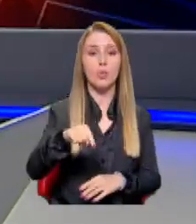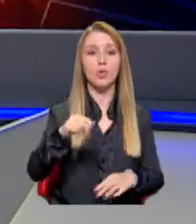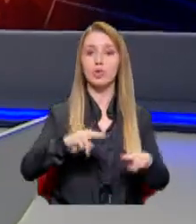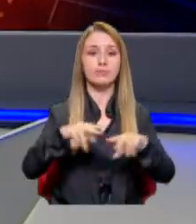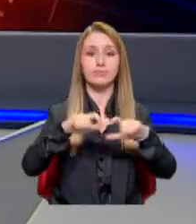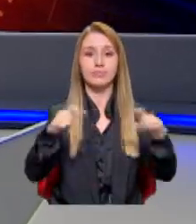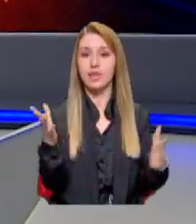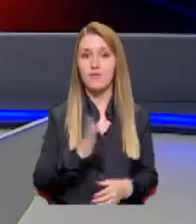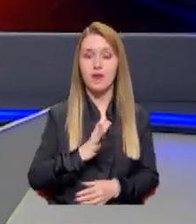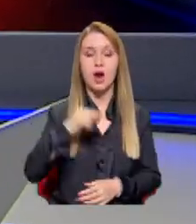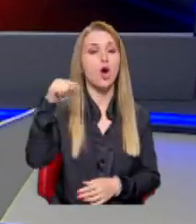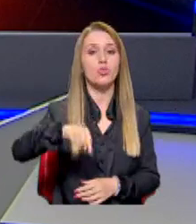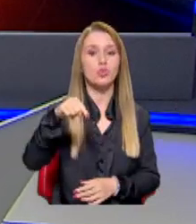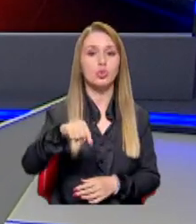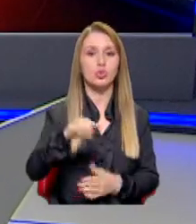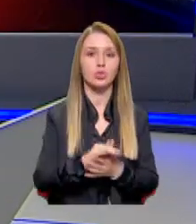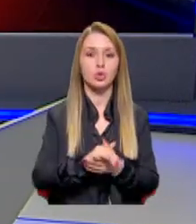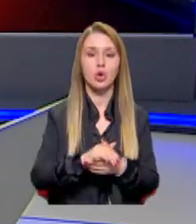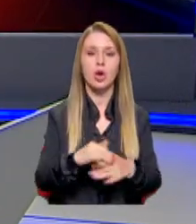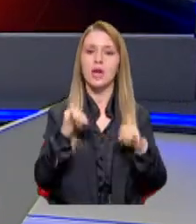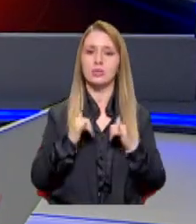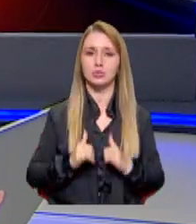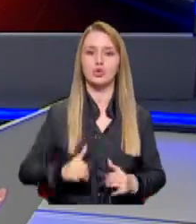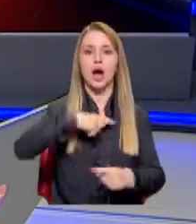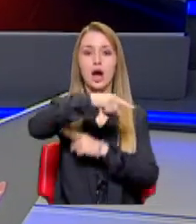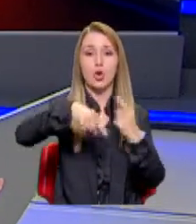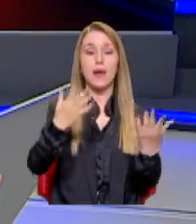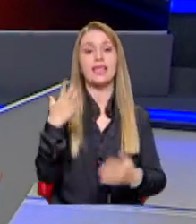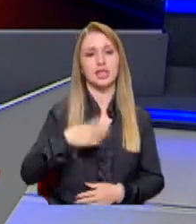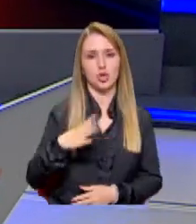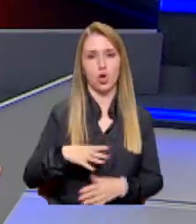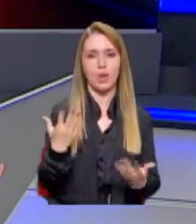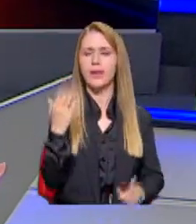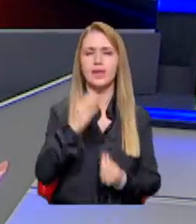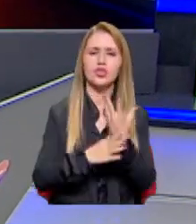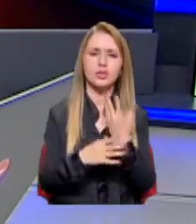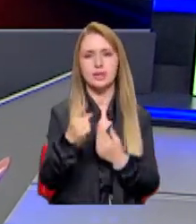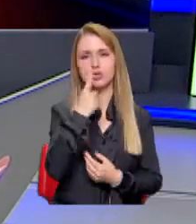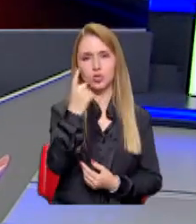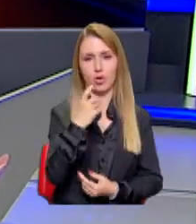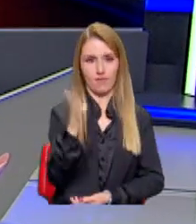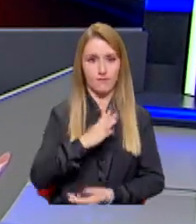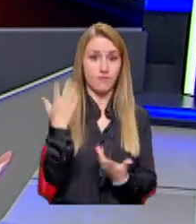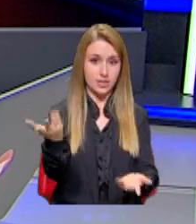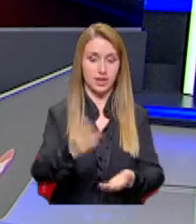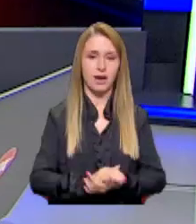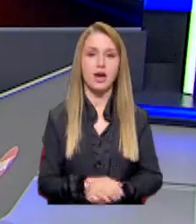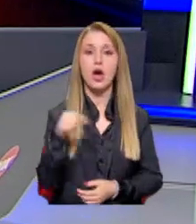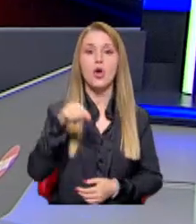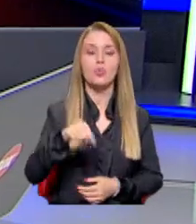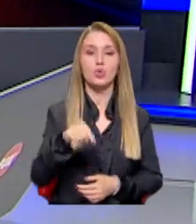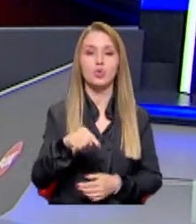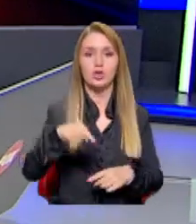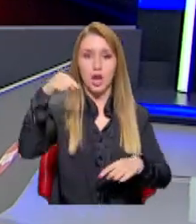tabelamız nedir bugünkü tabelamız huzur arıyorum Nereden çıktı bu diyecek diye sorarsanız bugün